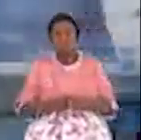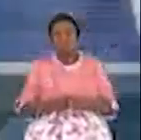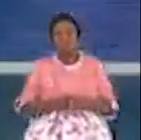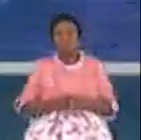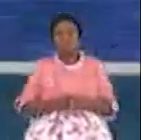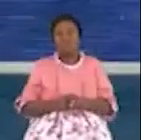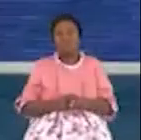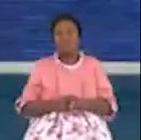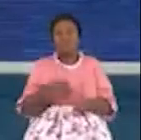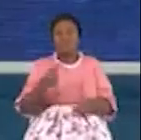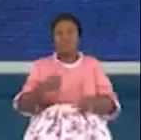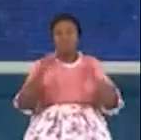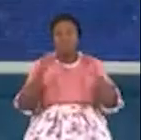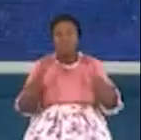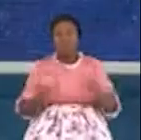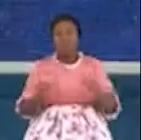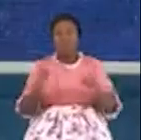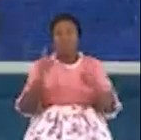Ike nke ịgwọ ọrịa,